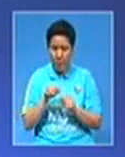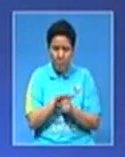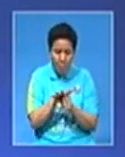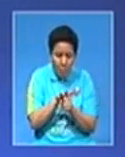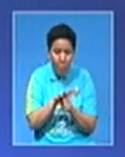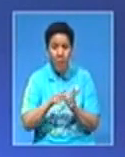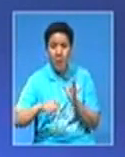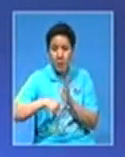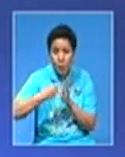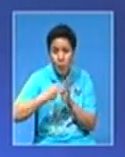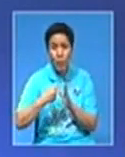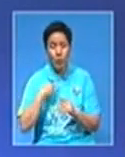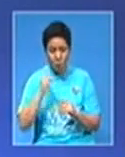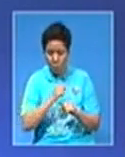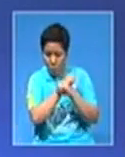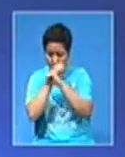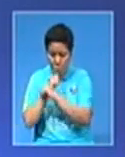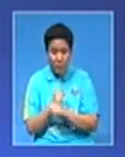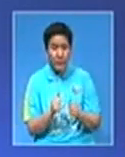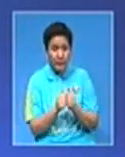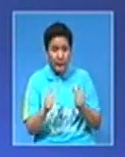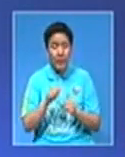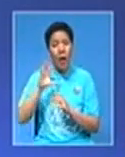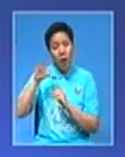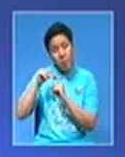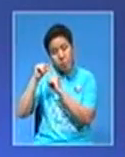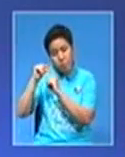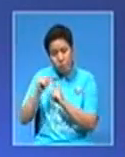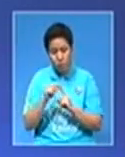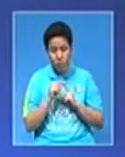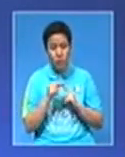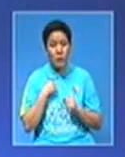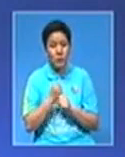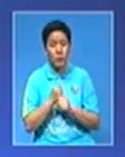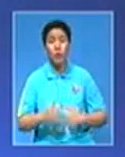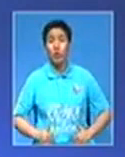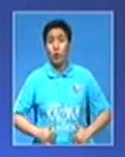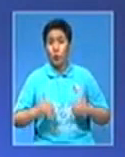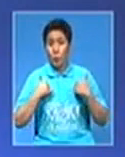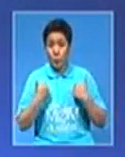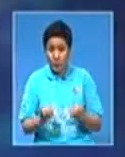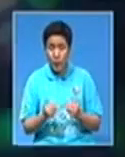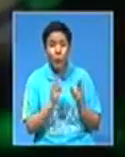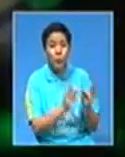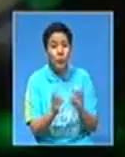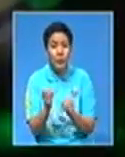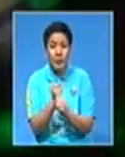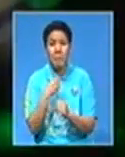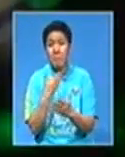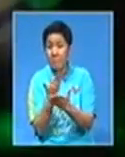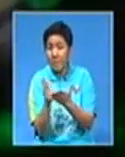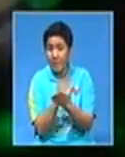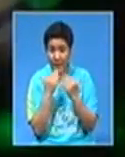ผลการมีระบบภูมิคุ้มกันที่ดีมาใช้ในการดำเนินการนะครับสำหรับวิธีการดำเนินการแบ่งเป็นส่วนๆ